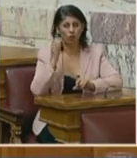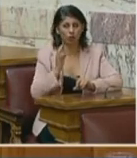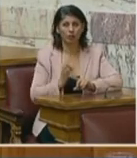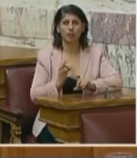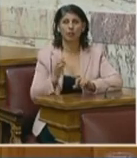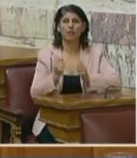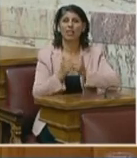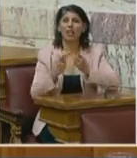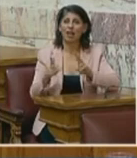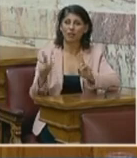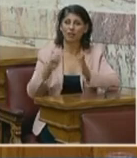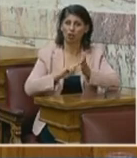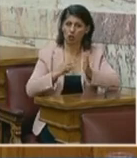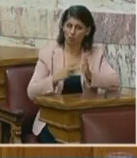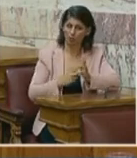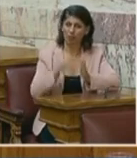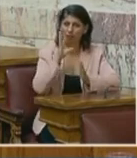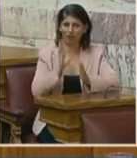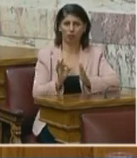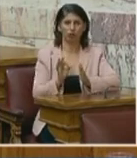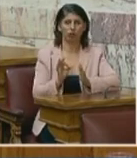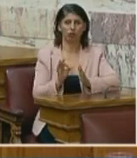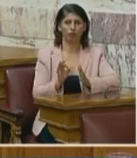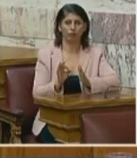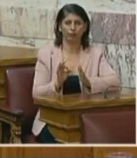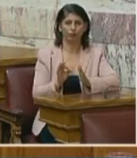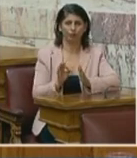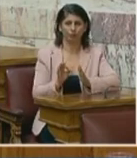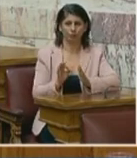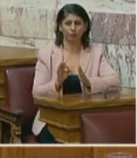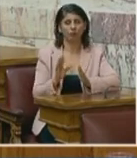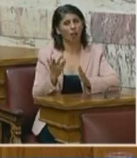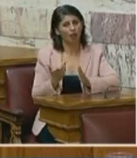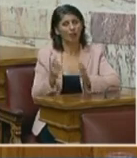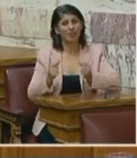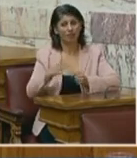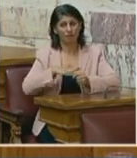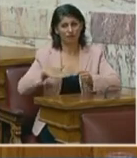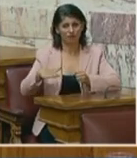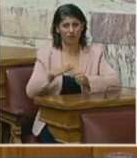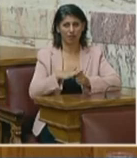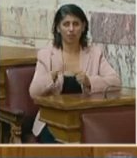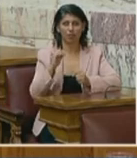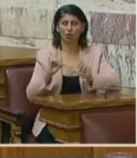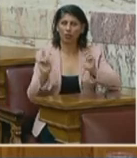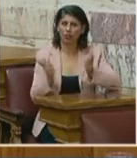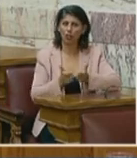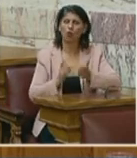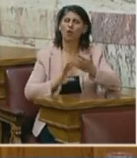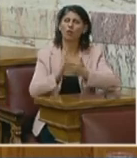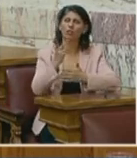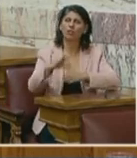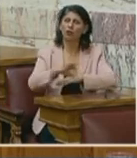φιλελεύθερης οικονομικής πραγματικότητος, αλλά και στη βάση ενός εθνικού αναπτυξιακού